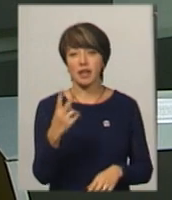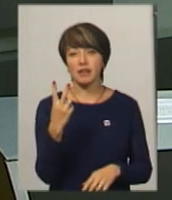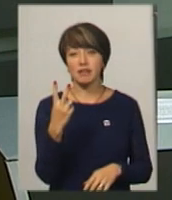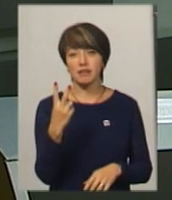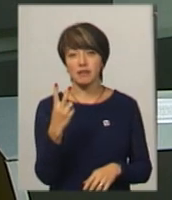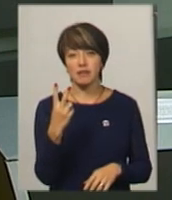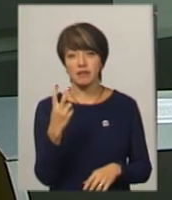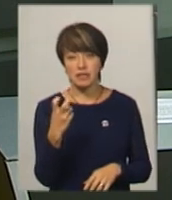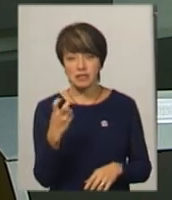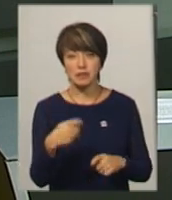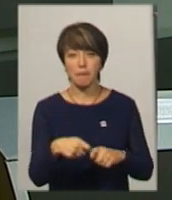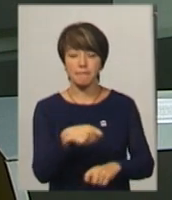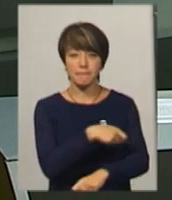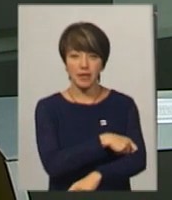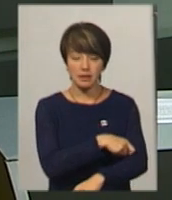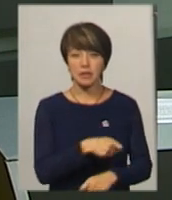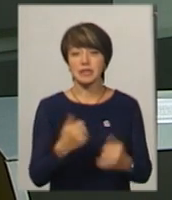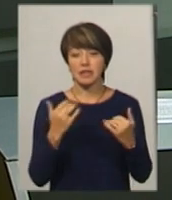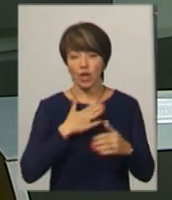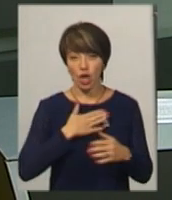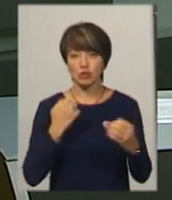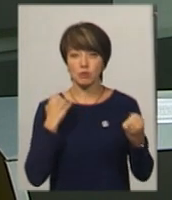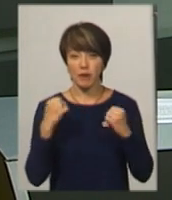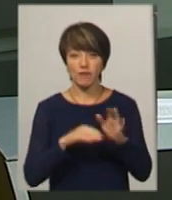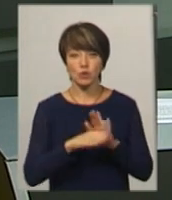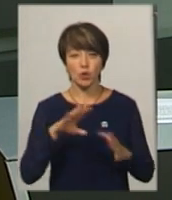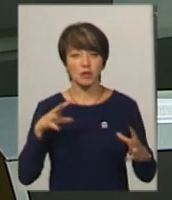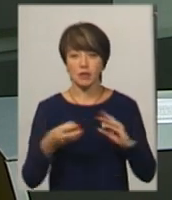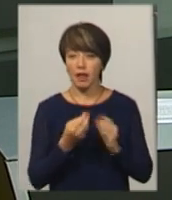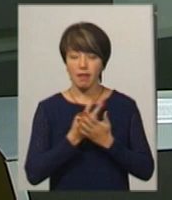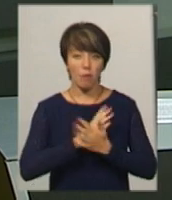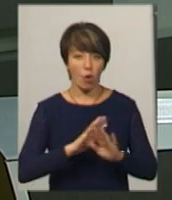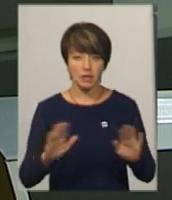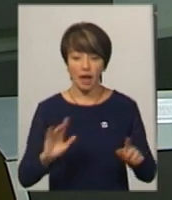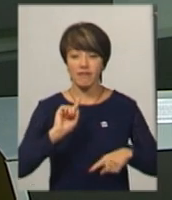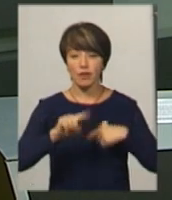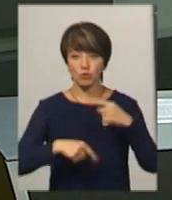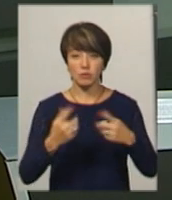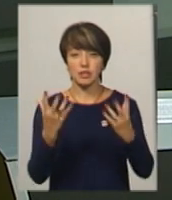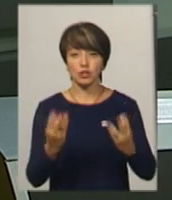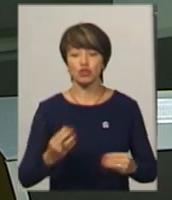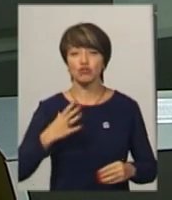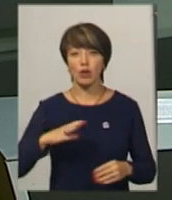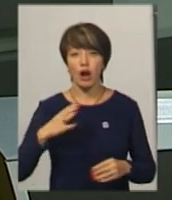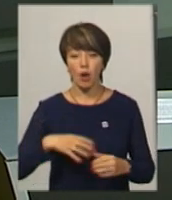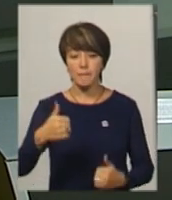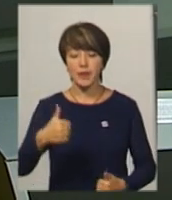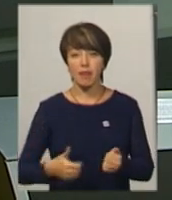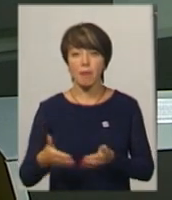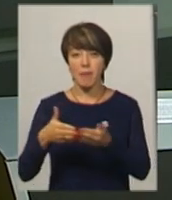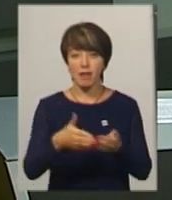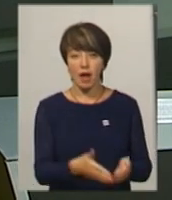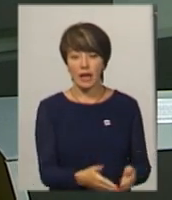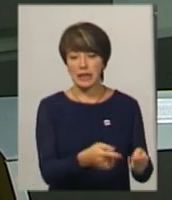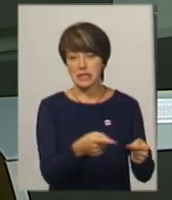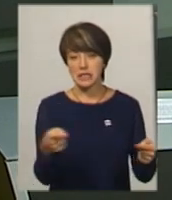200-метрівці. Сьогодні, каже Віктор Флирчук, наші спортсмени високих результатів не показали. А в наступні дні на них чекають перегони на байдарках і каної